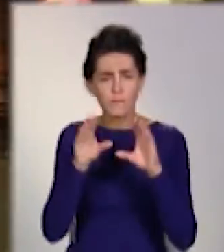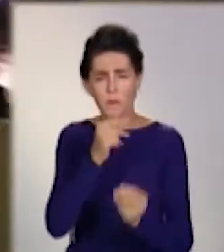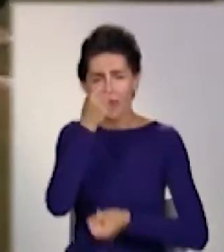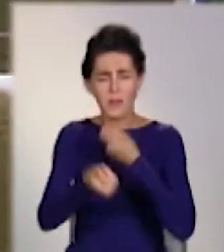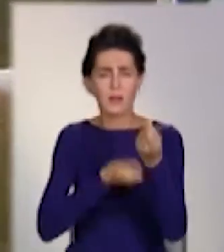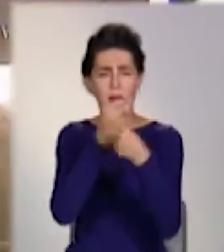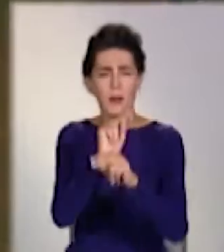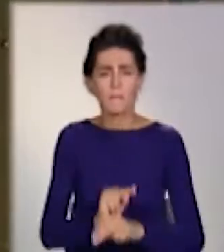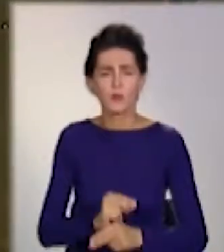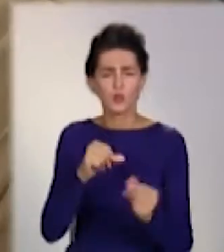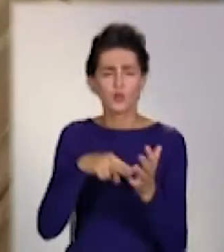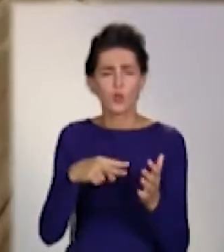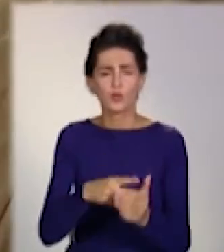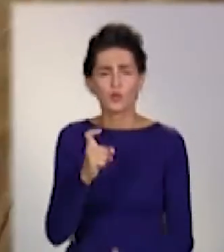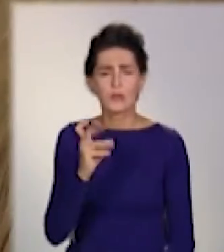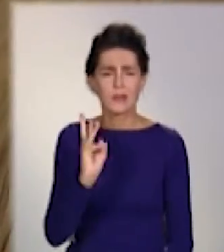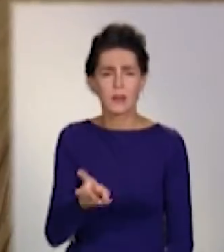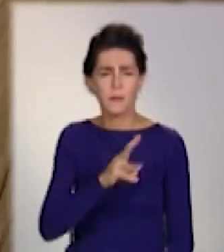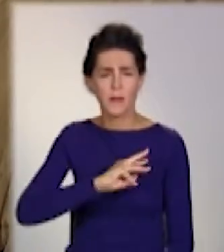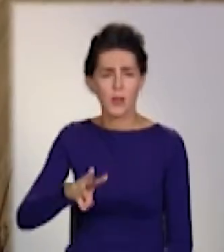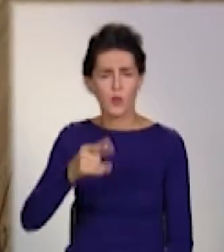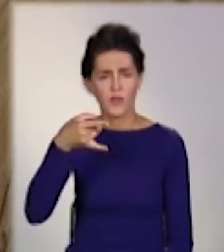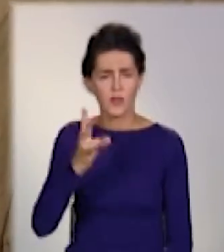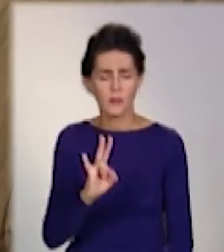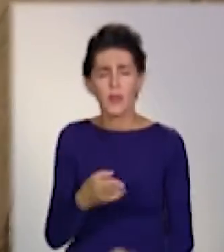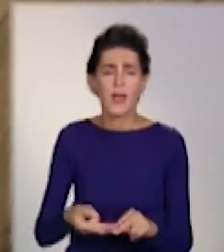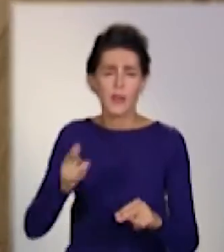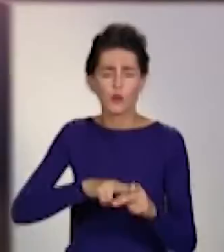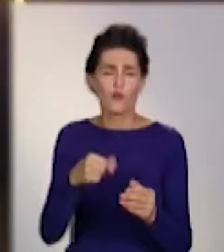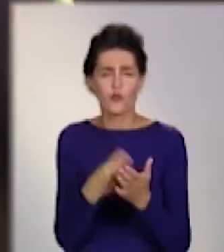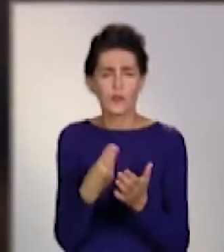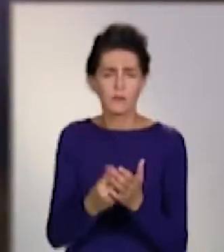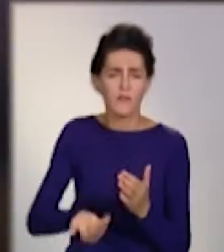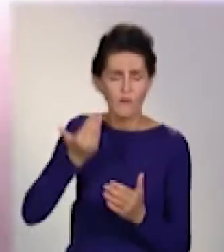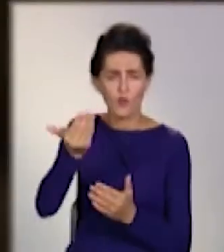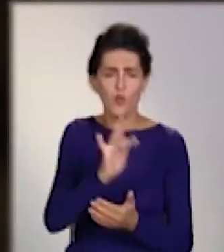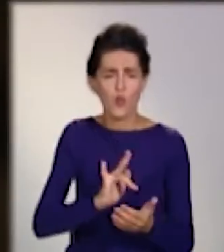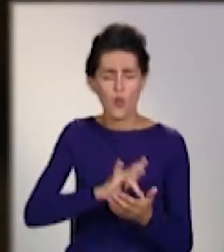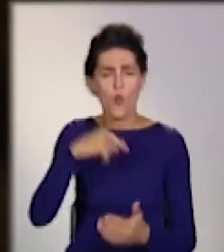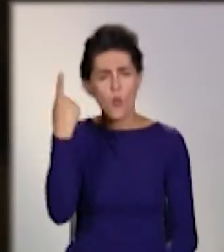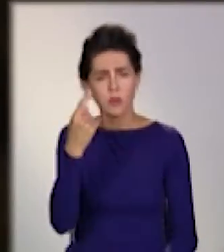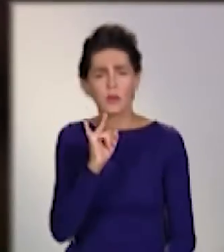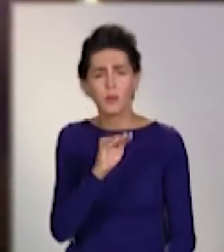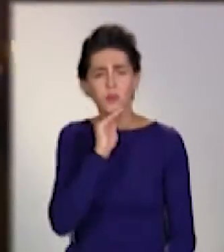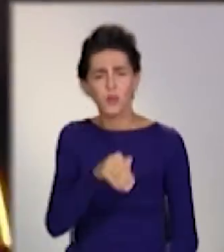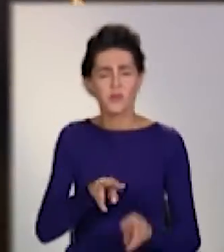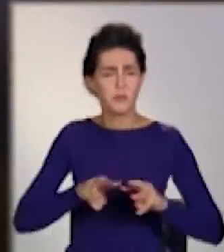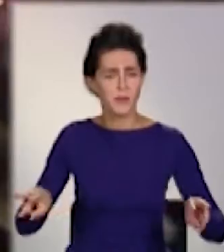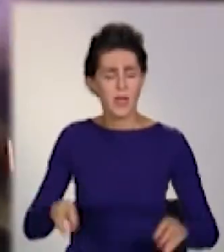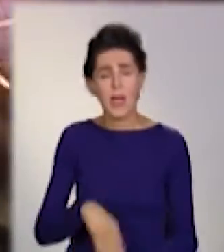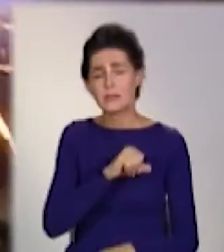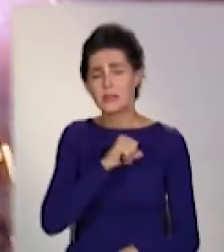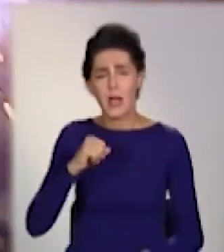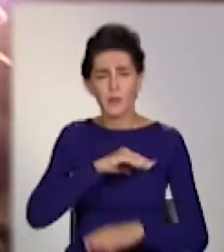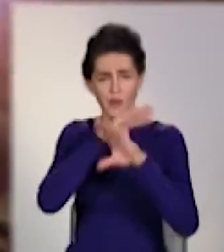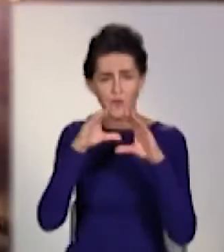капітального ремонту – майже 130 мільйонів гривень. Це фінансування з бюджетів міста, області та профільного міністерства.